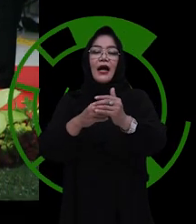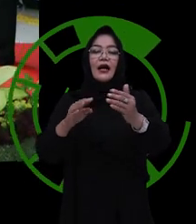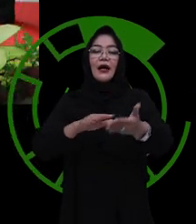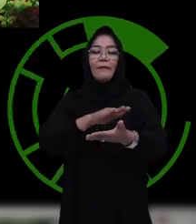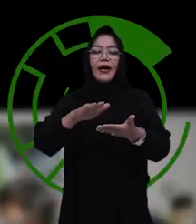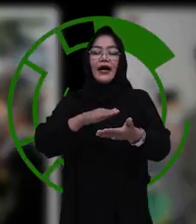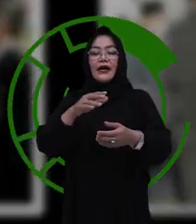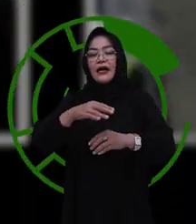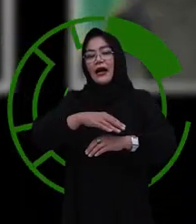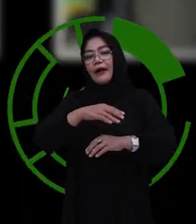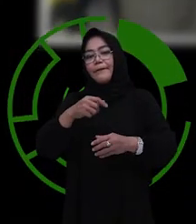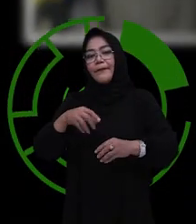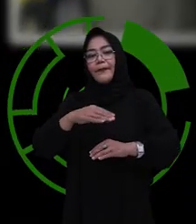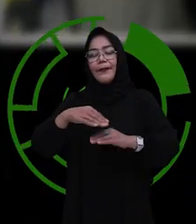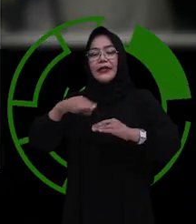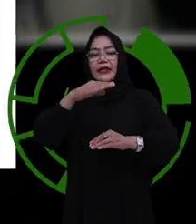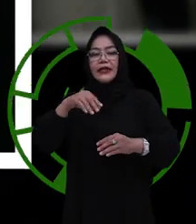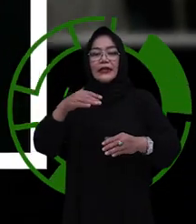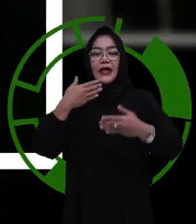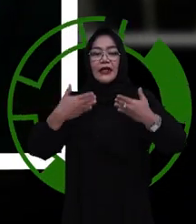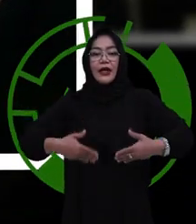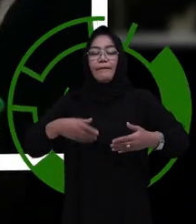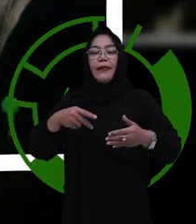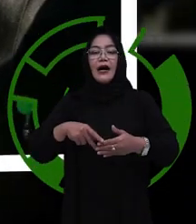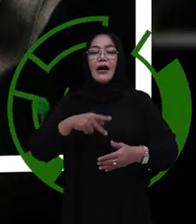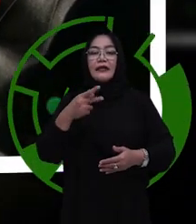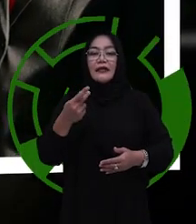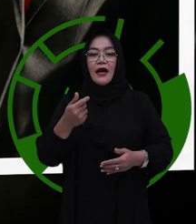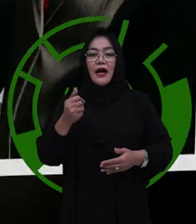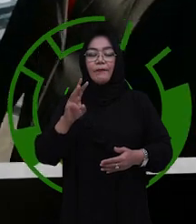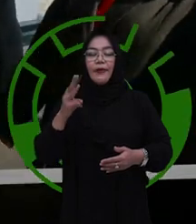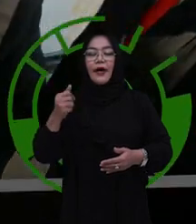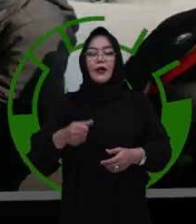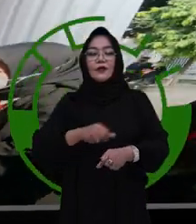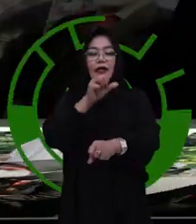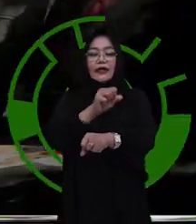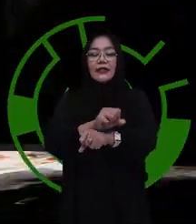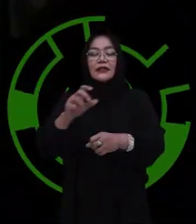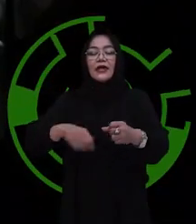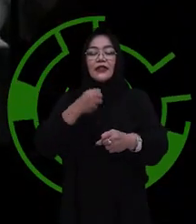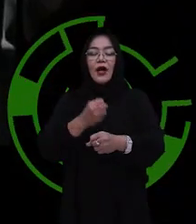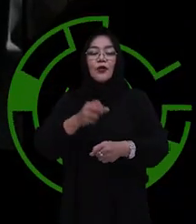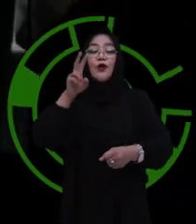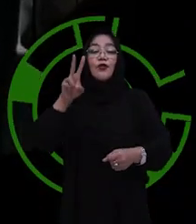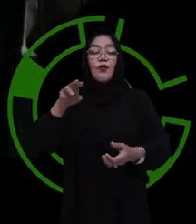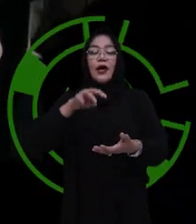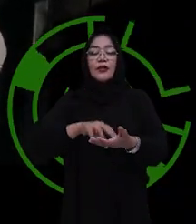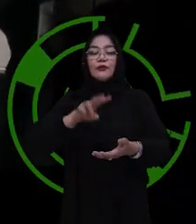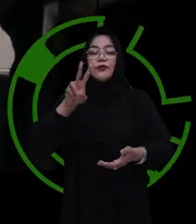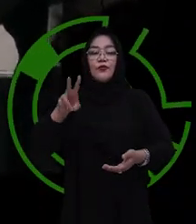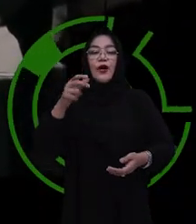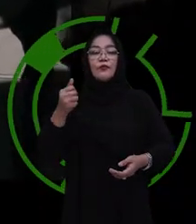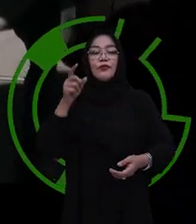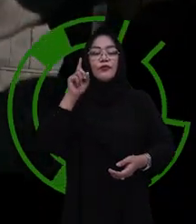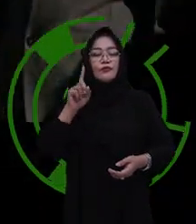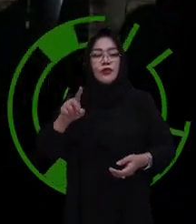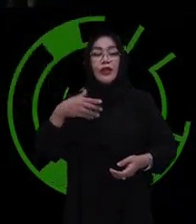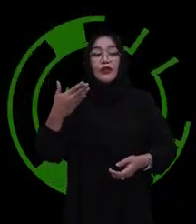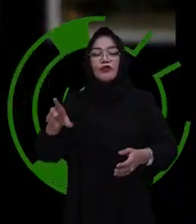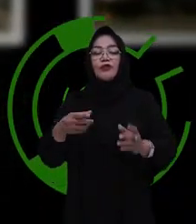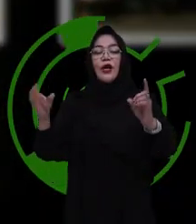sejak 3 tahun belakang mengalami peningkatan penilaian dari tim Badan Pengawas MARI. Capaian kinerja